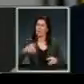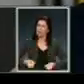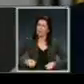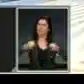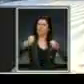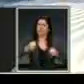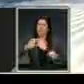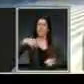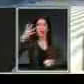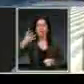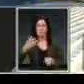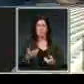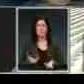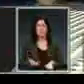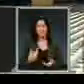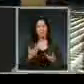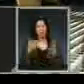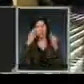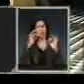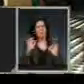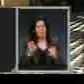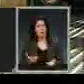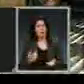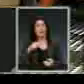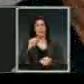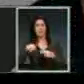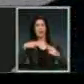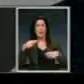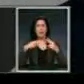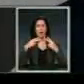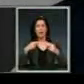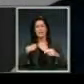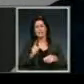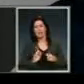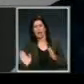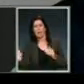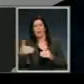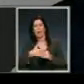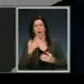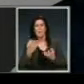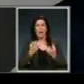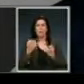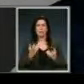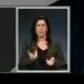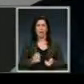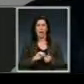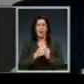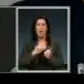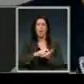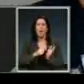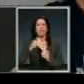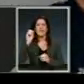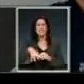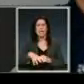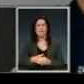אין פה את הכבוד, זה מאוד חשוב. אני מבחין בא למסעדה, מכניסים אותי דרך המטבח מאחור, דרך החדרים של פחי זבל. בחור שיצא